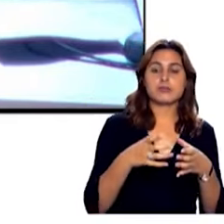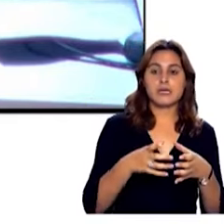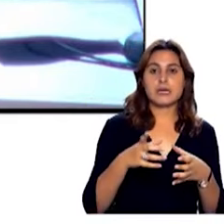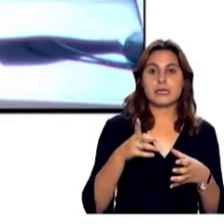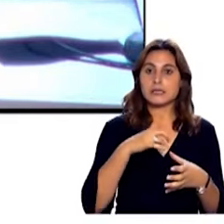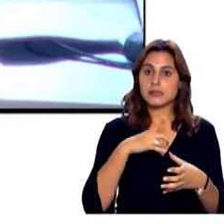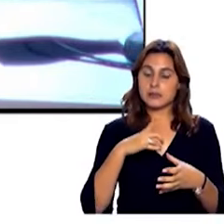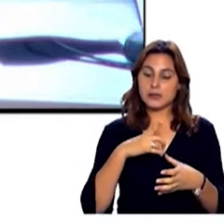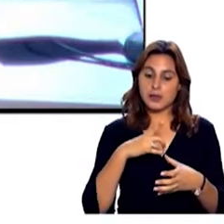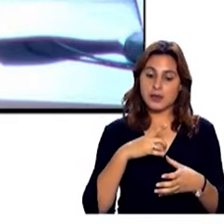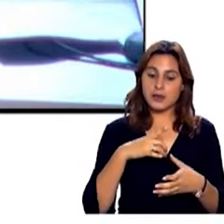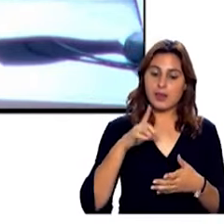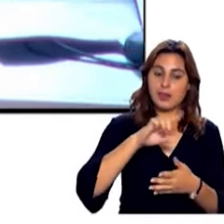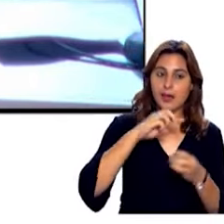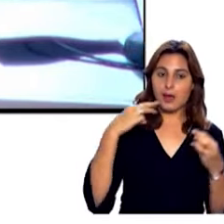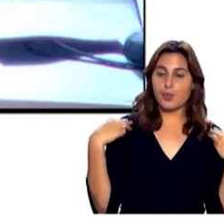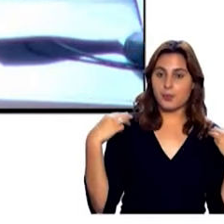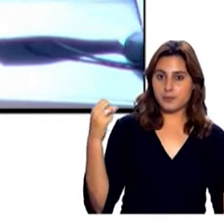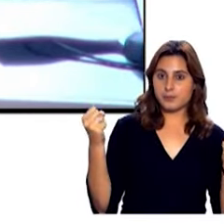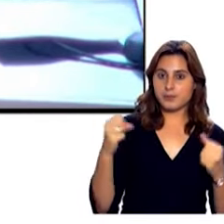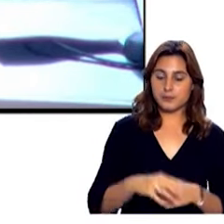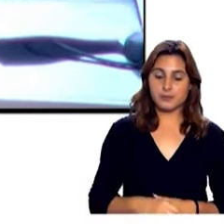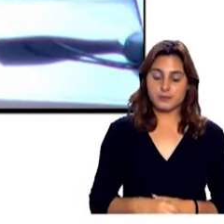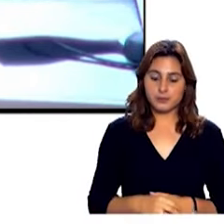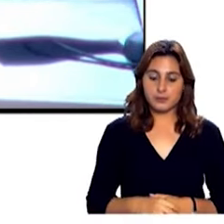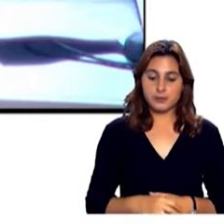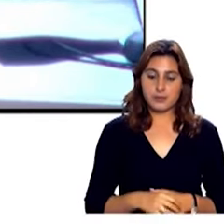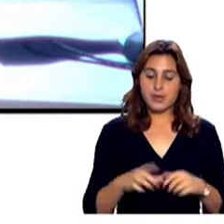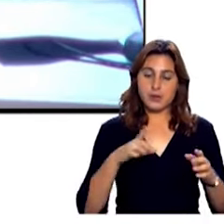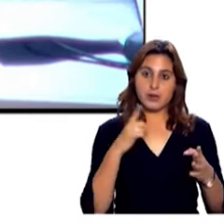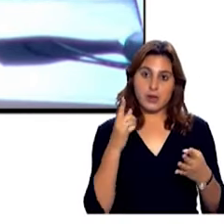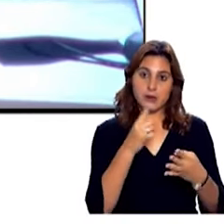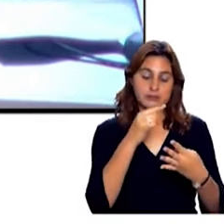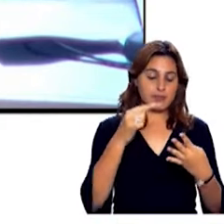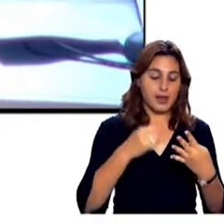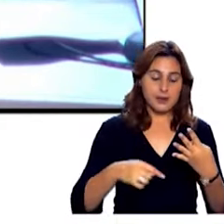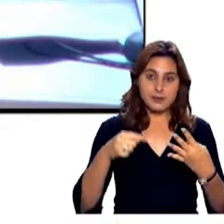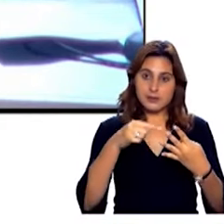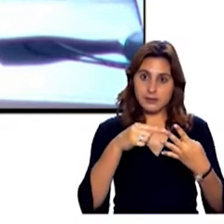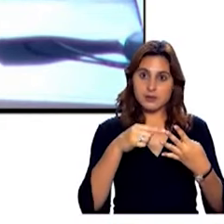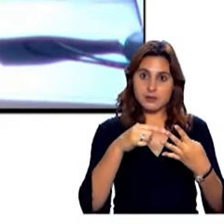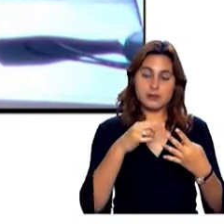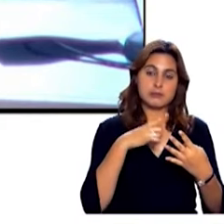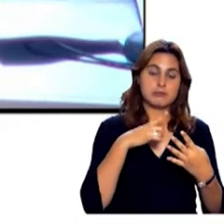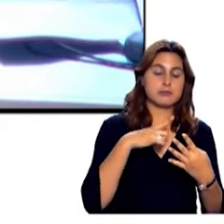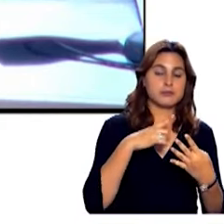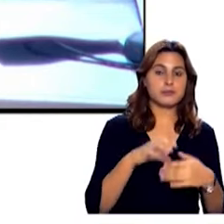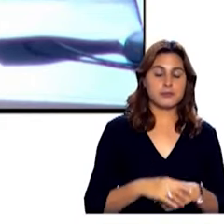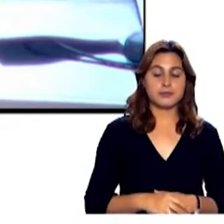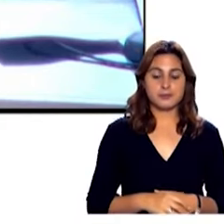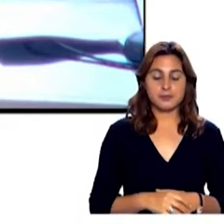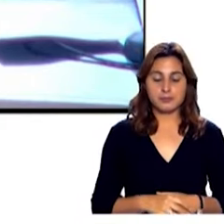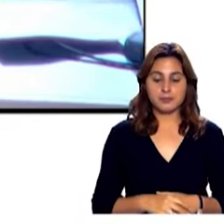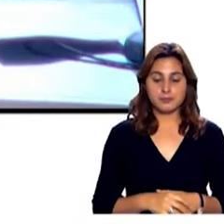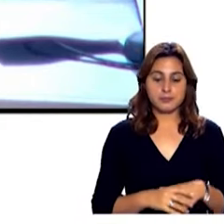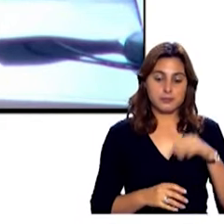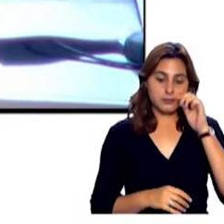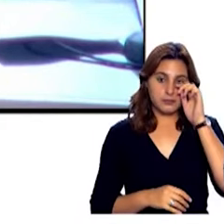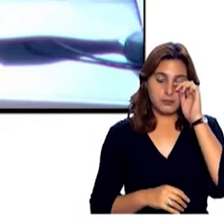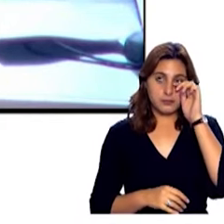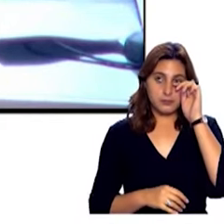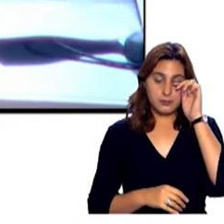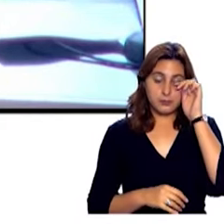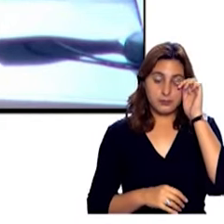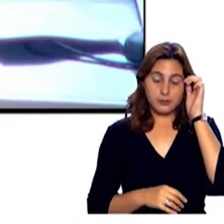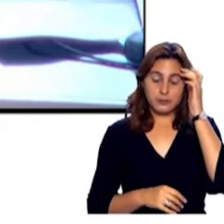ET d'appel c'est le Corps de la magistrature ET dans ce Corps l'indépendance juridictionnelle est au cur de la fonction Du